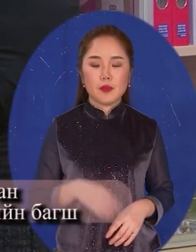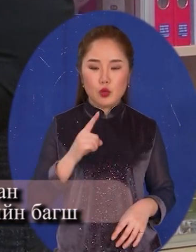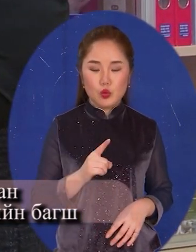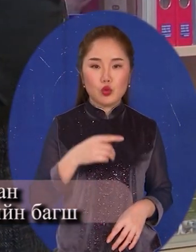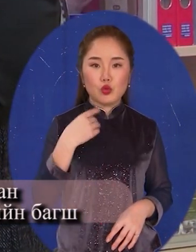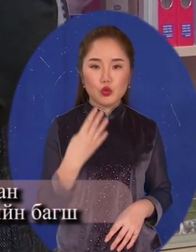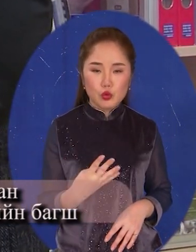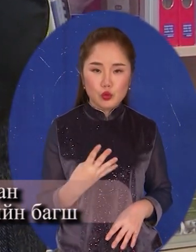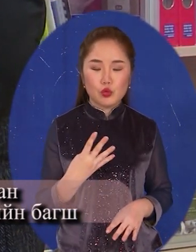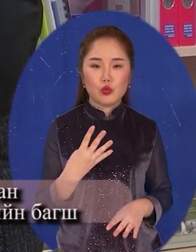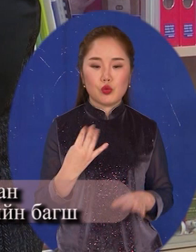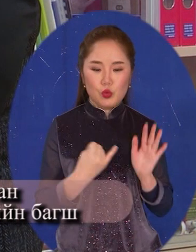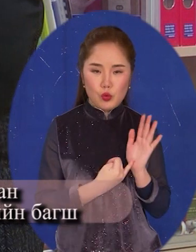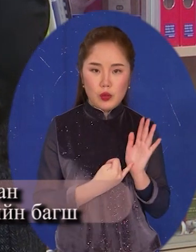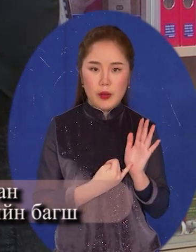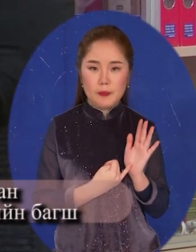146